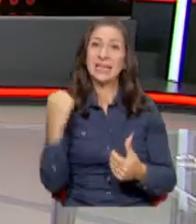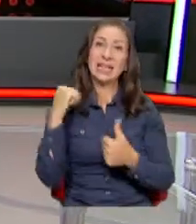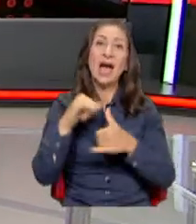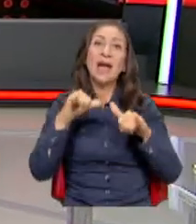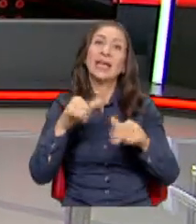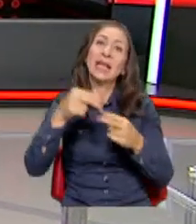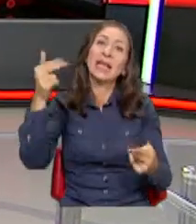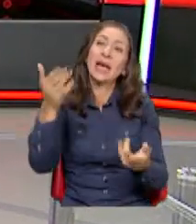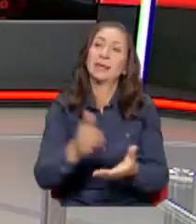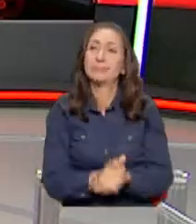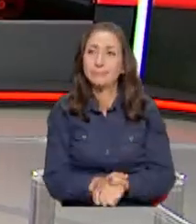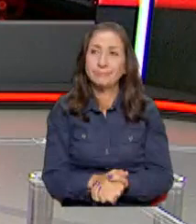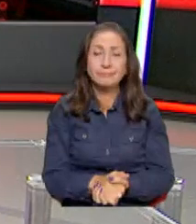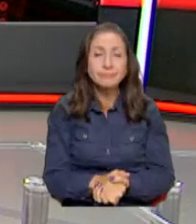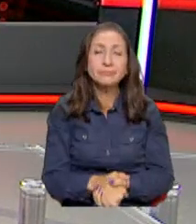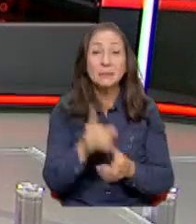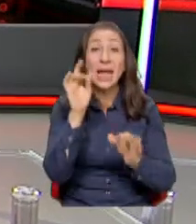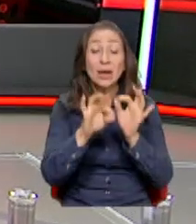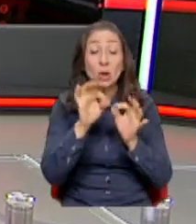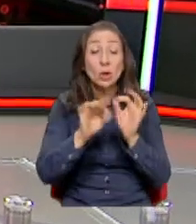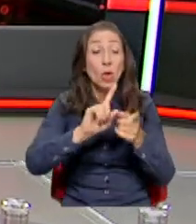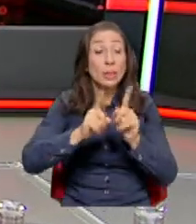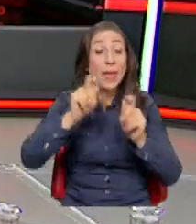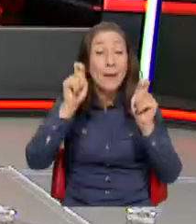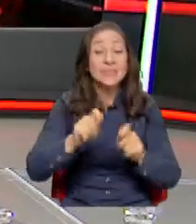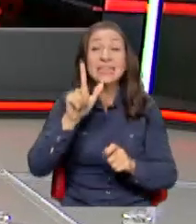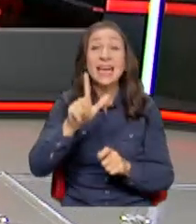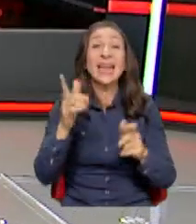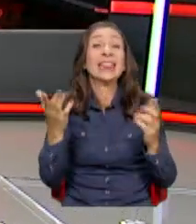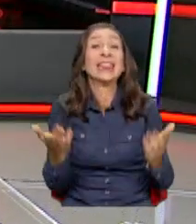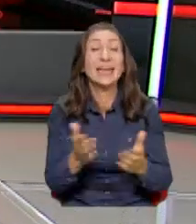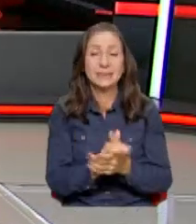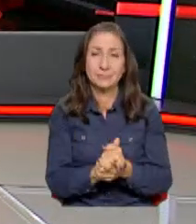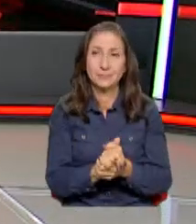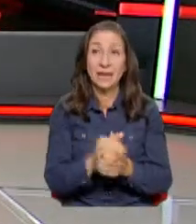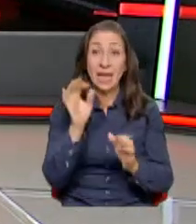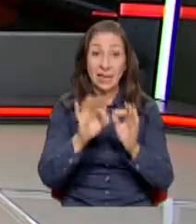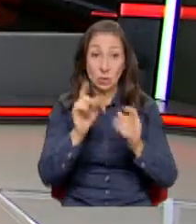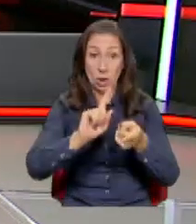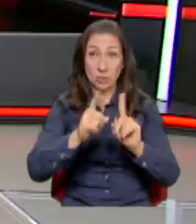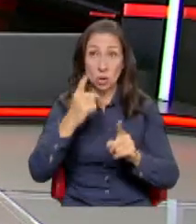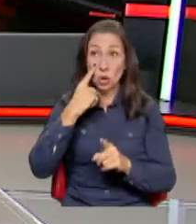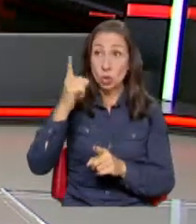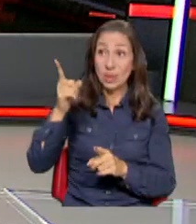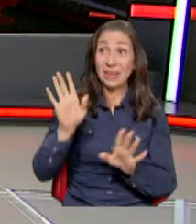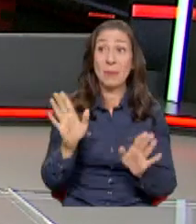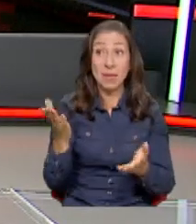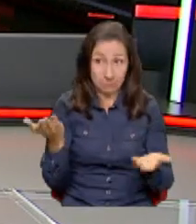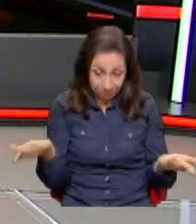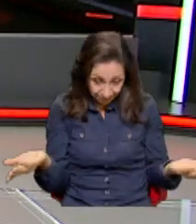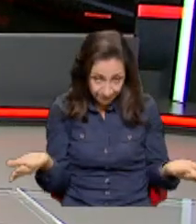Aynı Hikaye bakın bir ekonomi yönetiminin yapması gereken şey ne ekonomi yönetimi hükümette değil mi